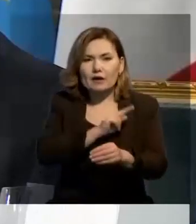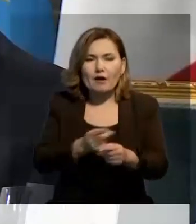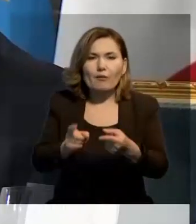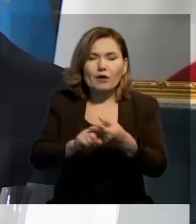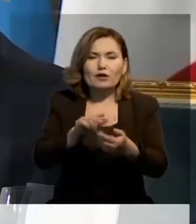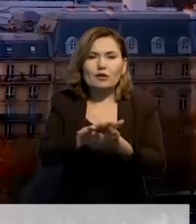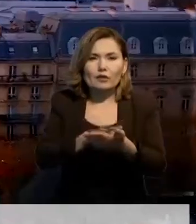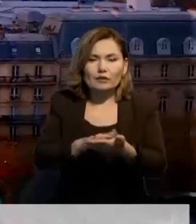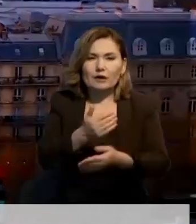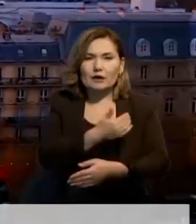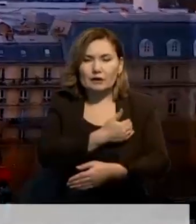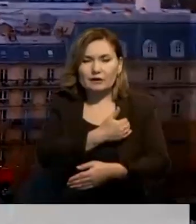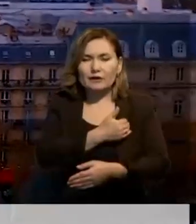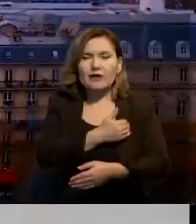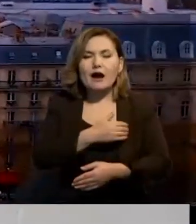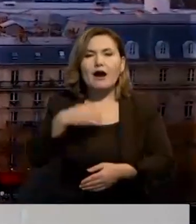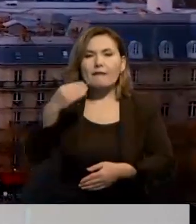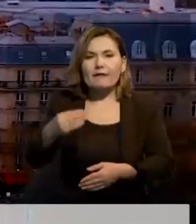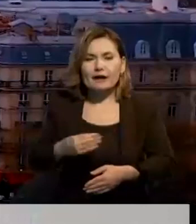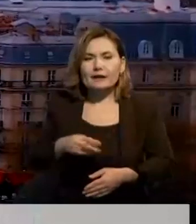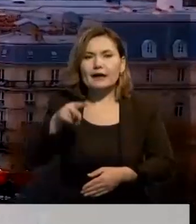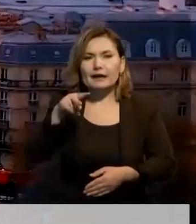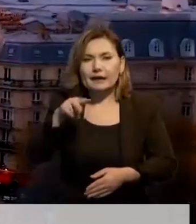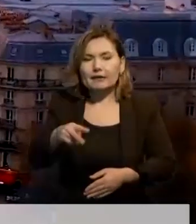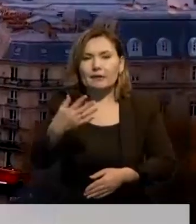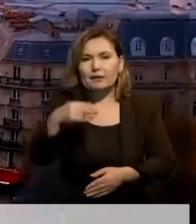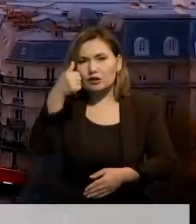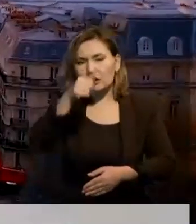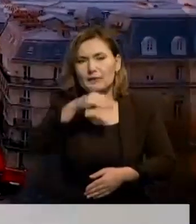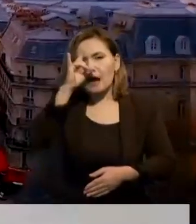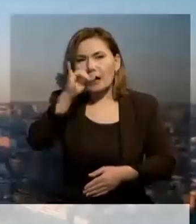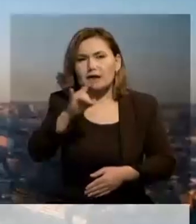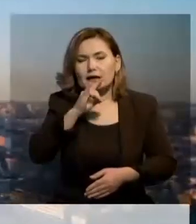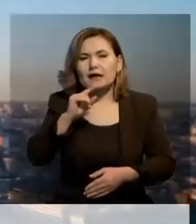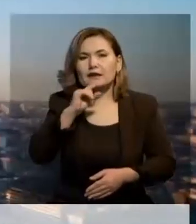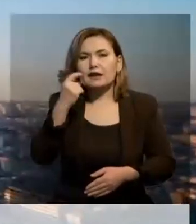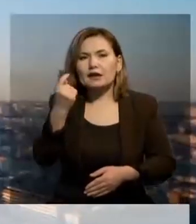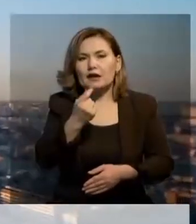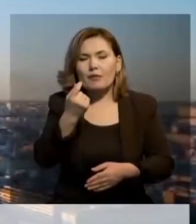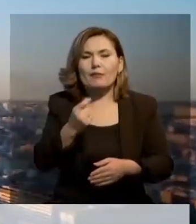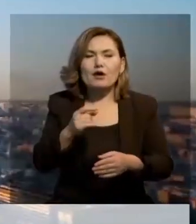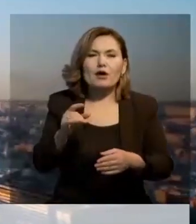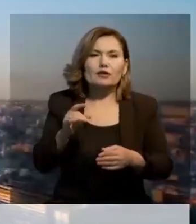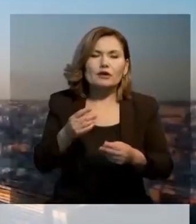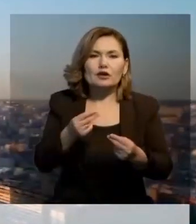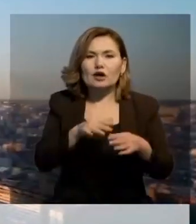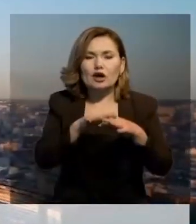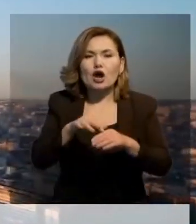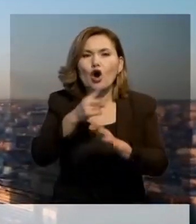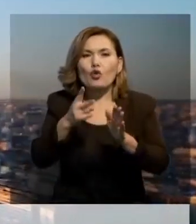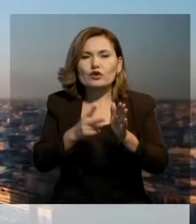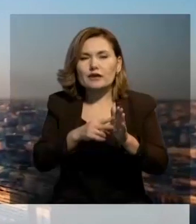жолға қойғымыз келеді. Франция 2005 жылдан бері Қазақстан экономикасына жалпы көлемі 17 миллиард